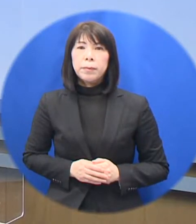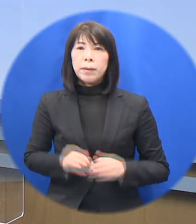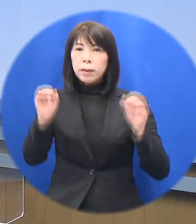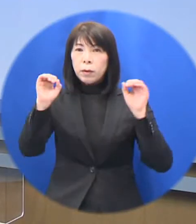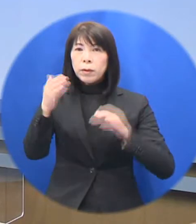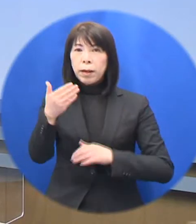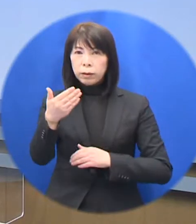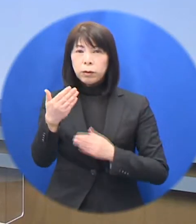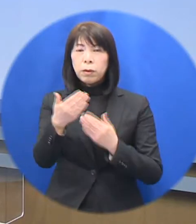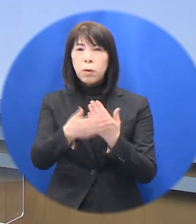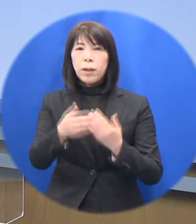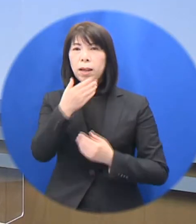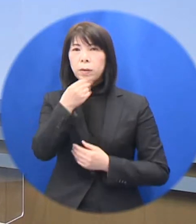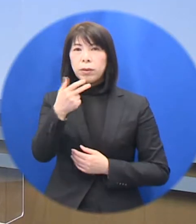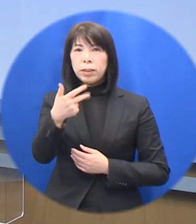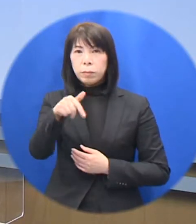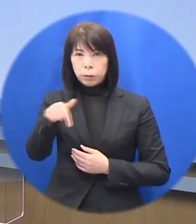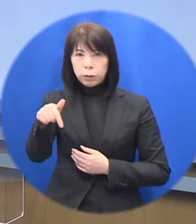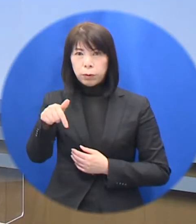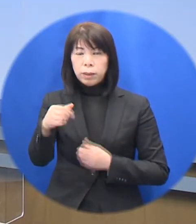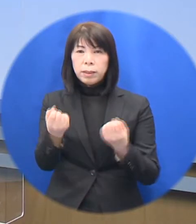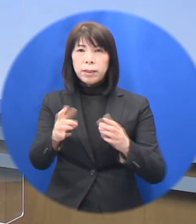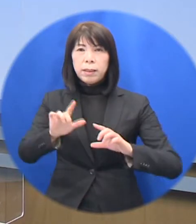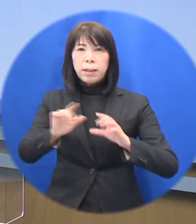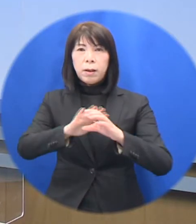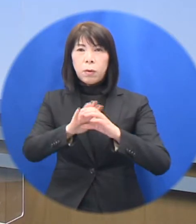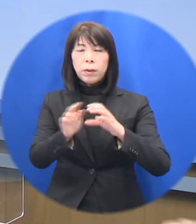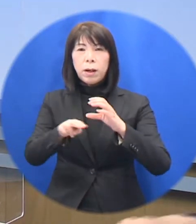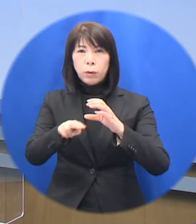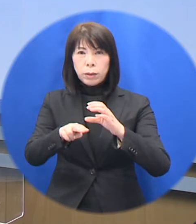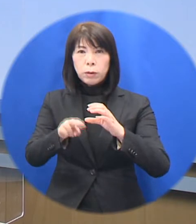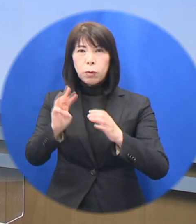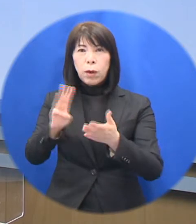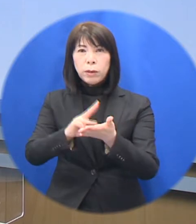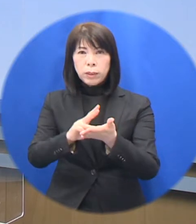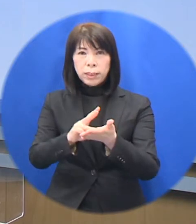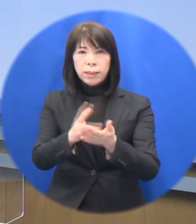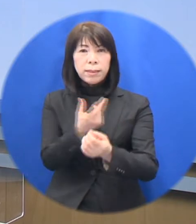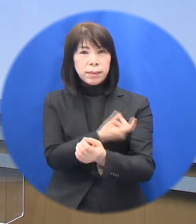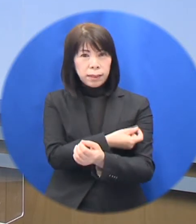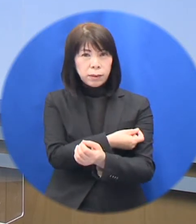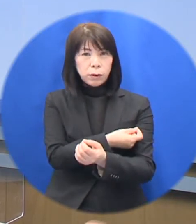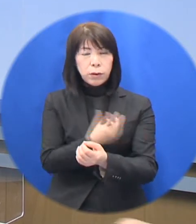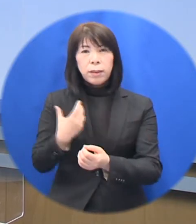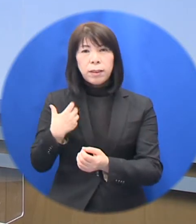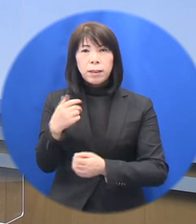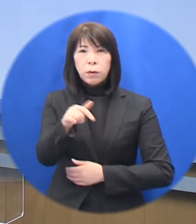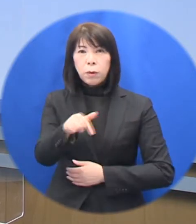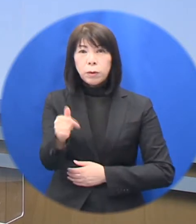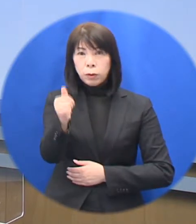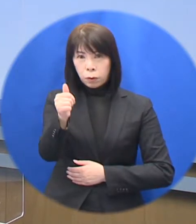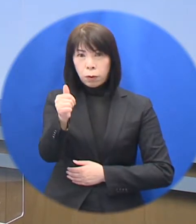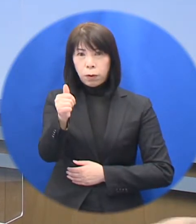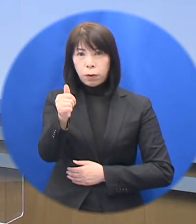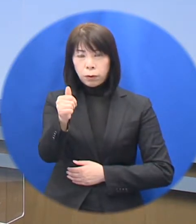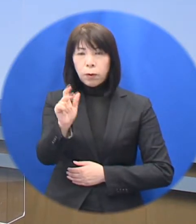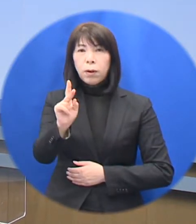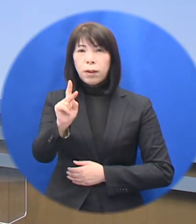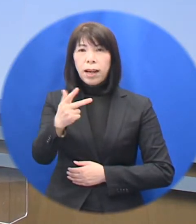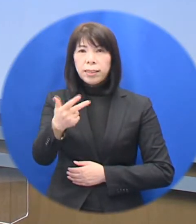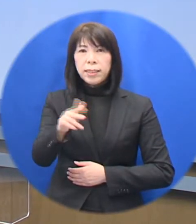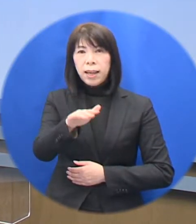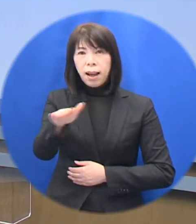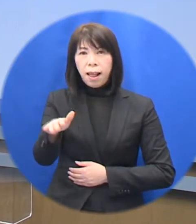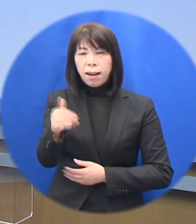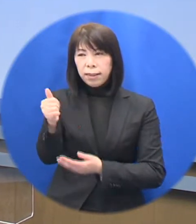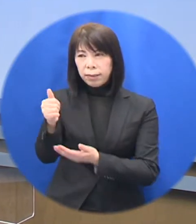豊島区保健福祉部新型コロナウイルスワクチン接種担当部長の柏原武史さん